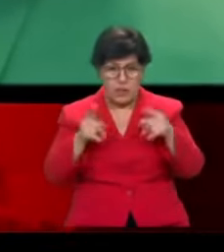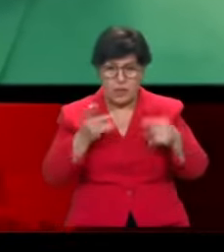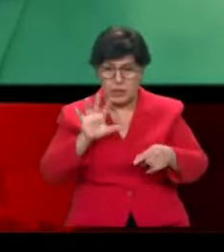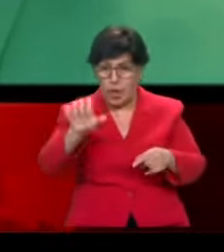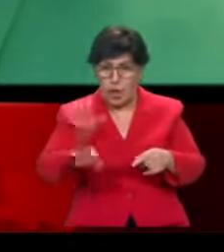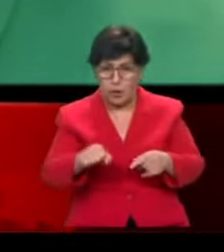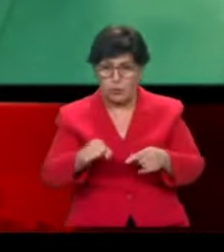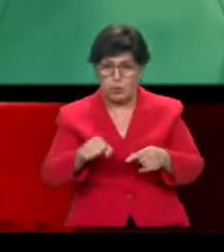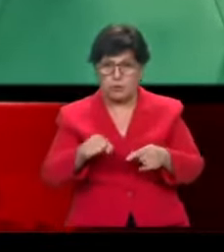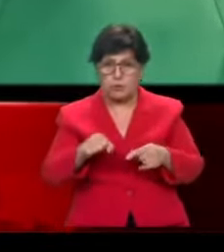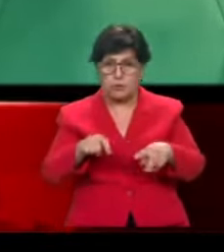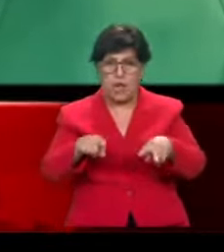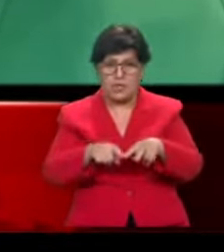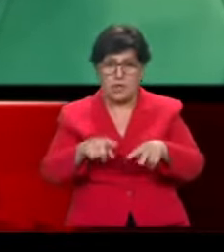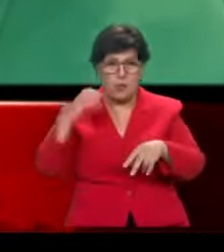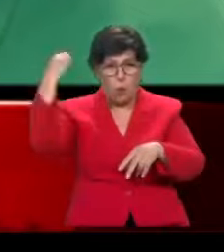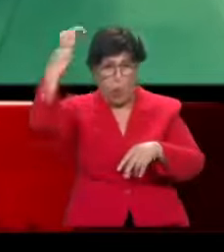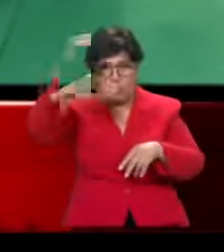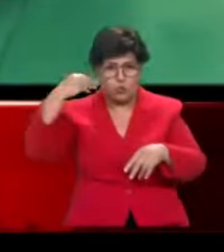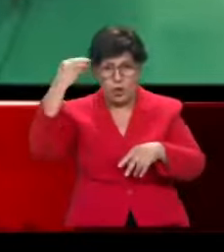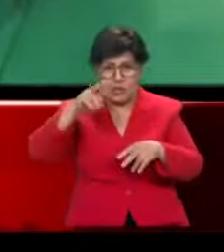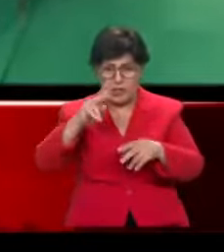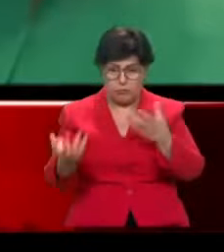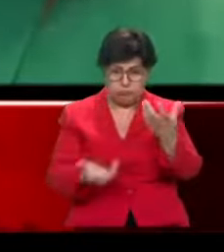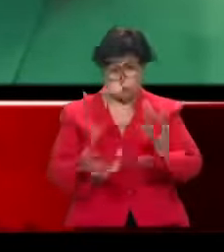yakalanıyor? Nasrettin Hoca'nın kazanı gibi doğurmuyor bu.